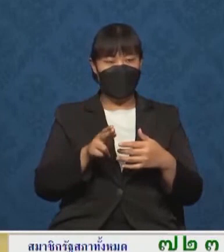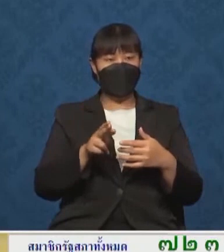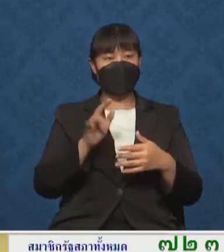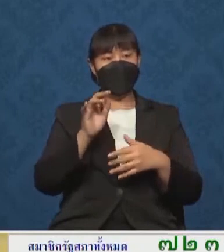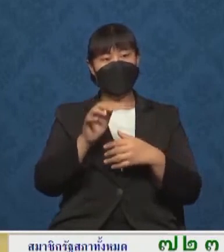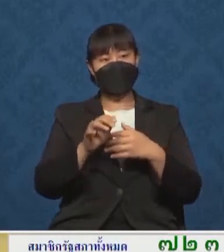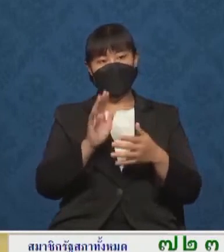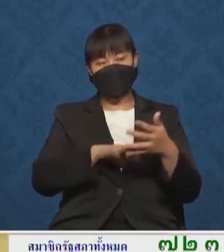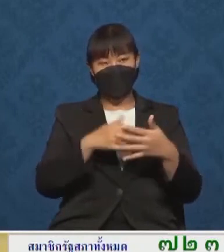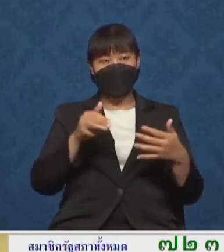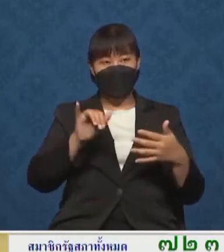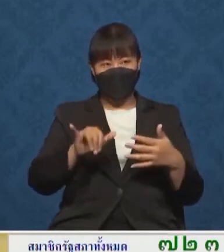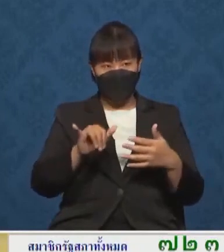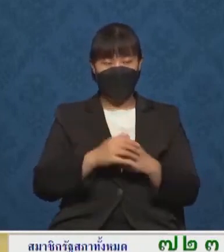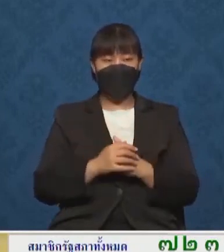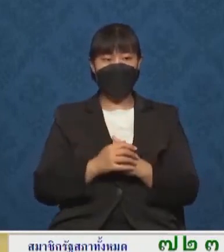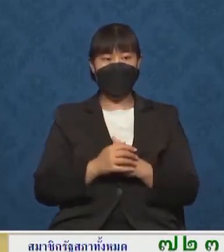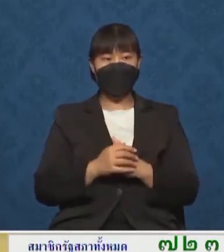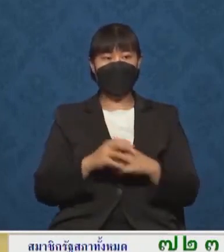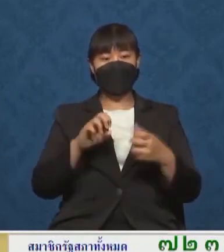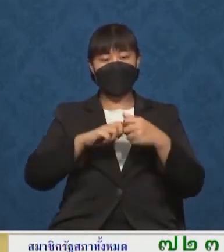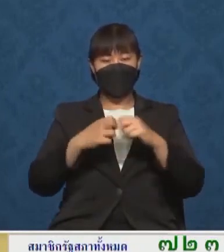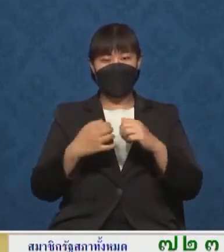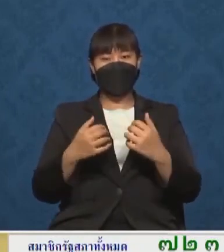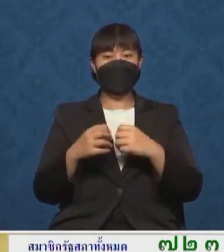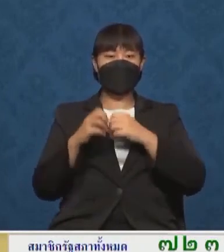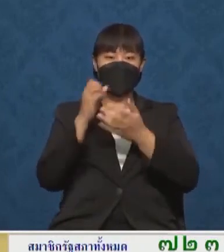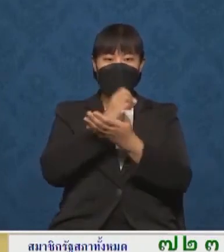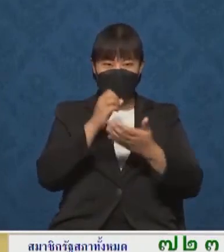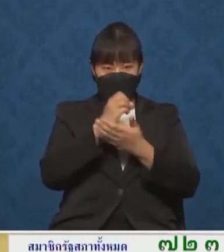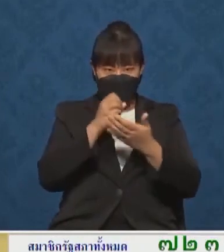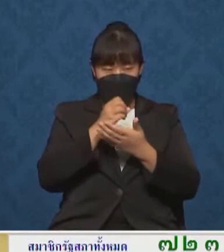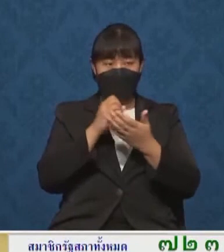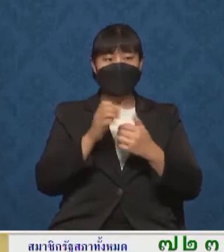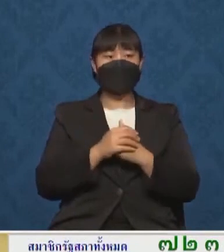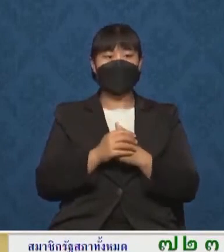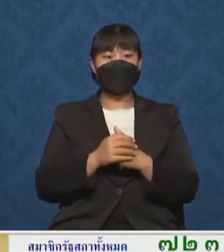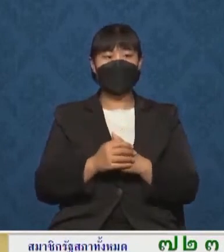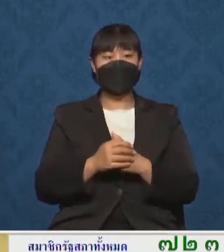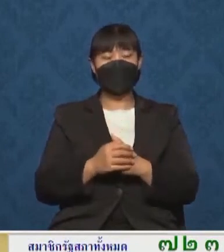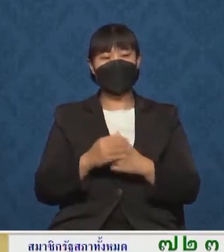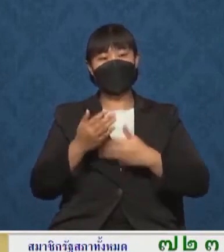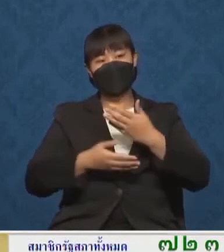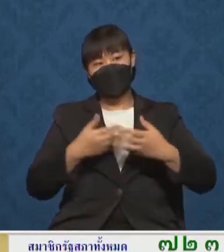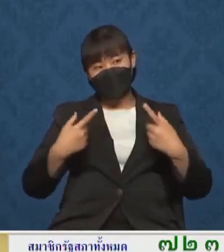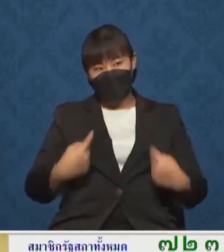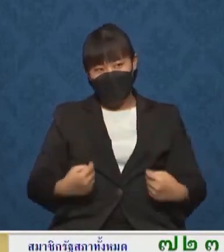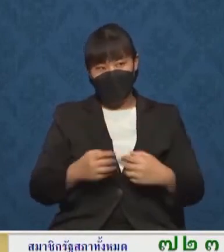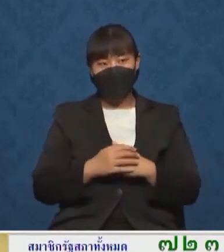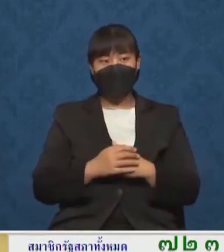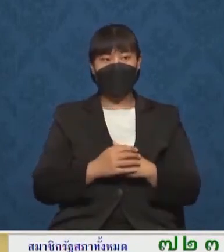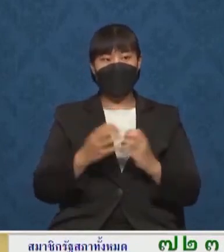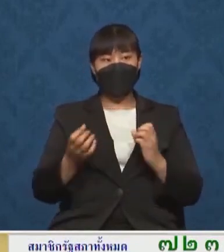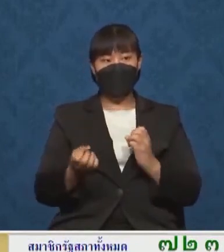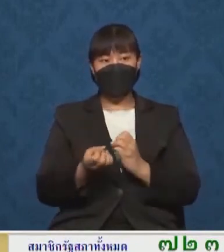ปัญหาความมั่นคงที่มีอยู่ในปัจจุบันเช่นปัญหายาเสพติดความมั่นคงทางไซเบอร์การค้ามนุษย์ได้รับการแก้ไขจนไม่ส่งผลกระท